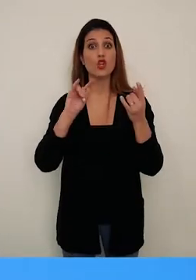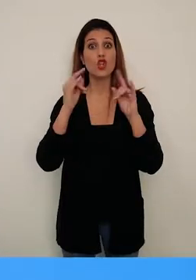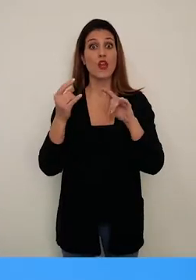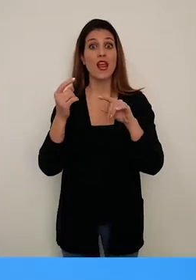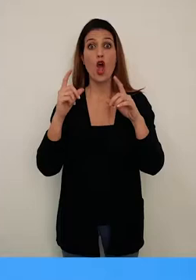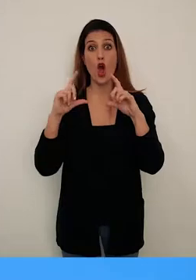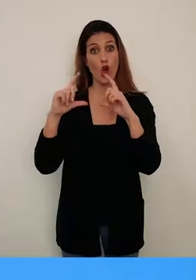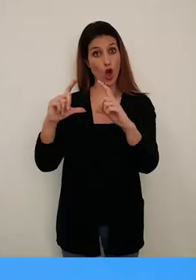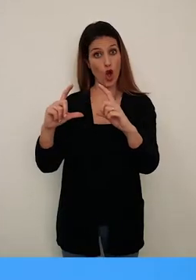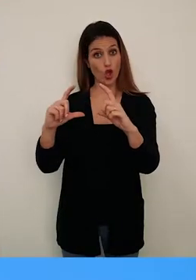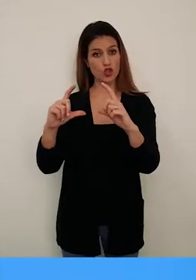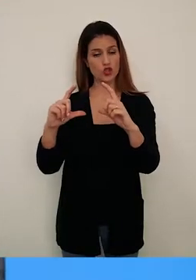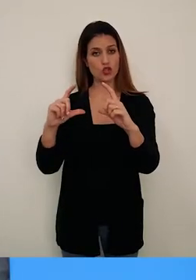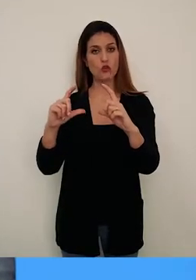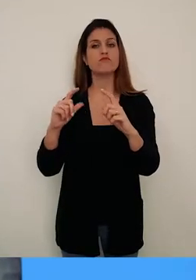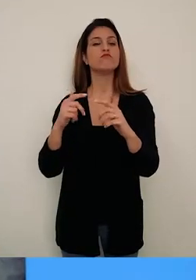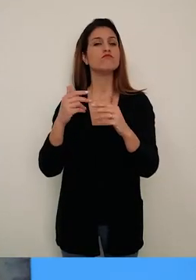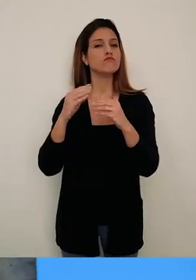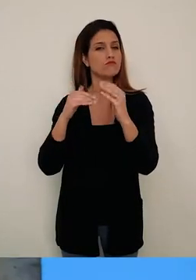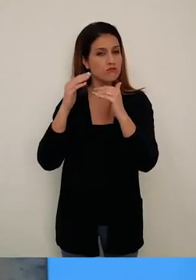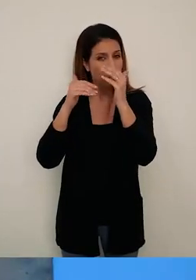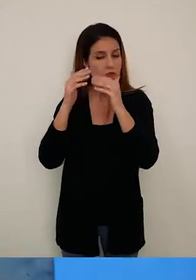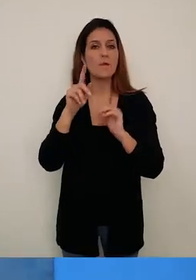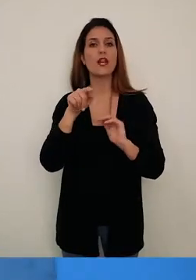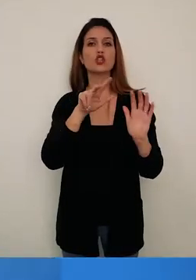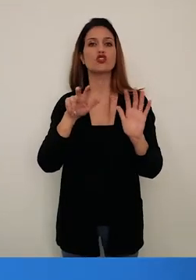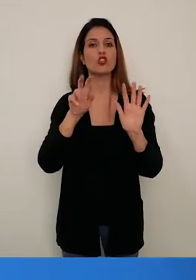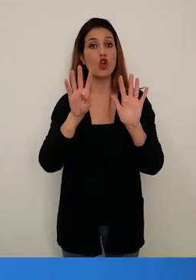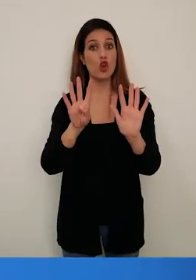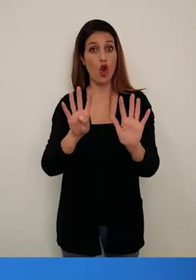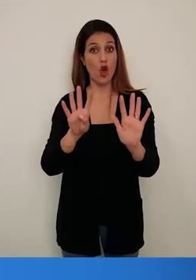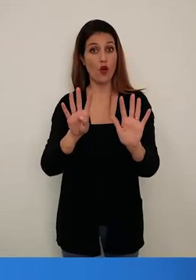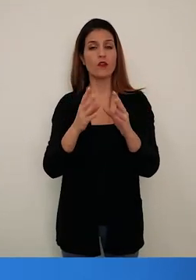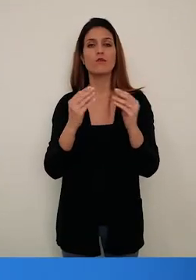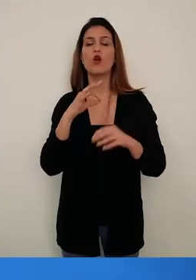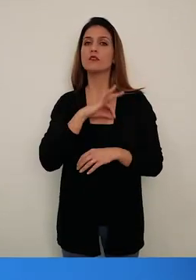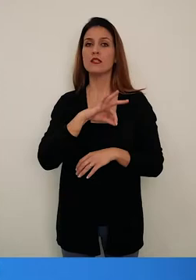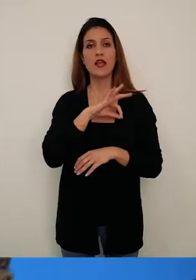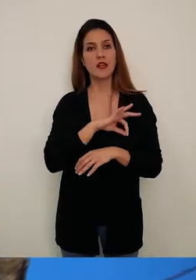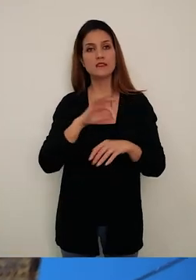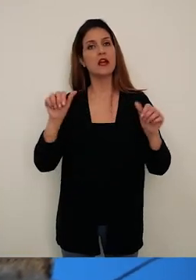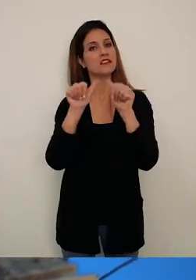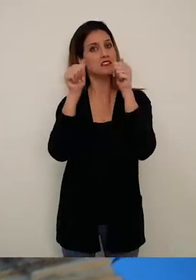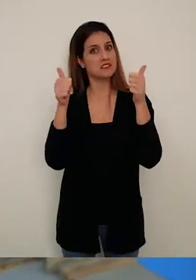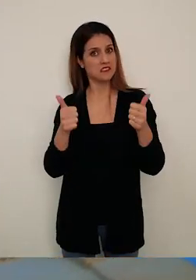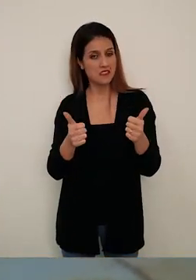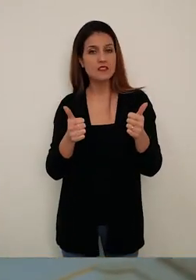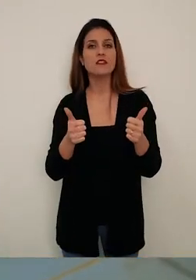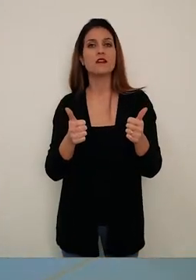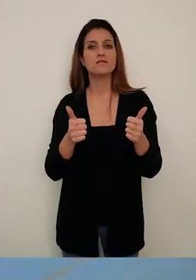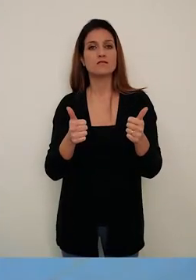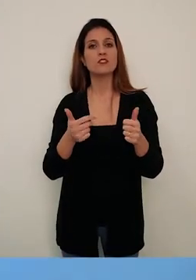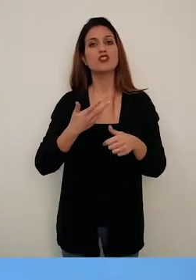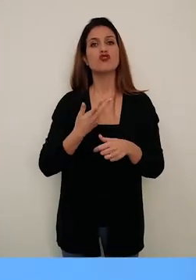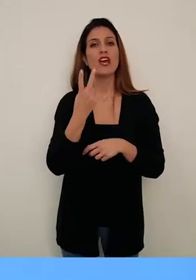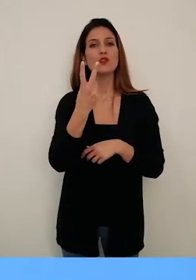La torre dell'orologio è stata completata nel 1809 ed è davvero molto interessante dal punto di vista stilistico,